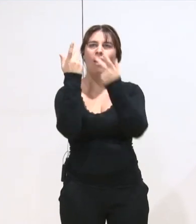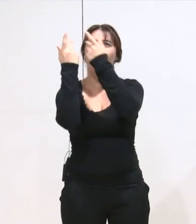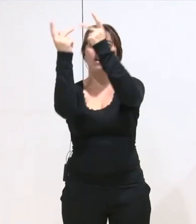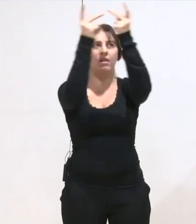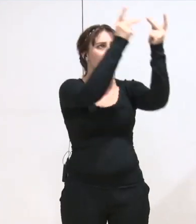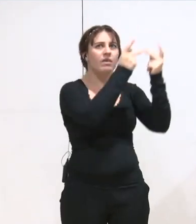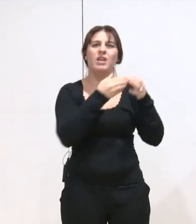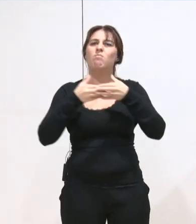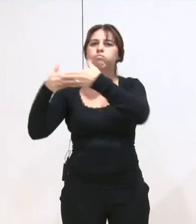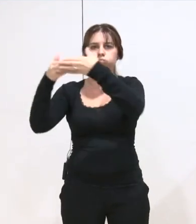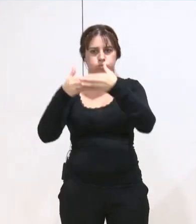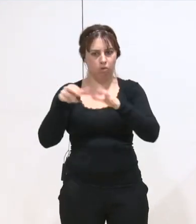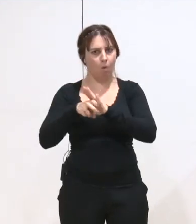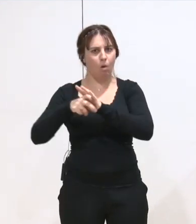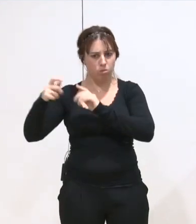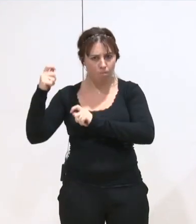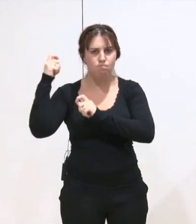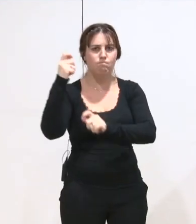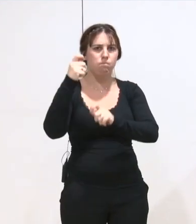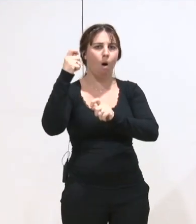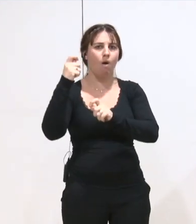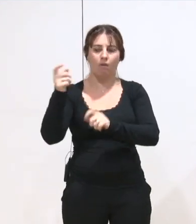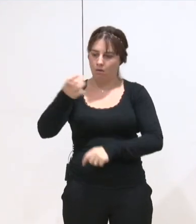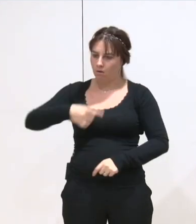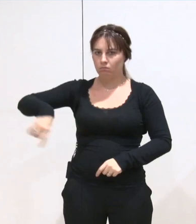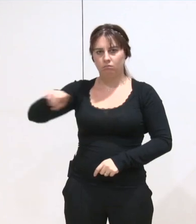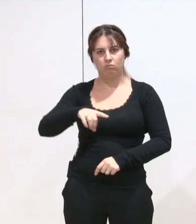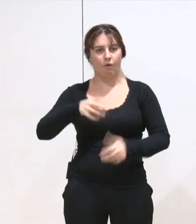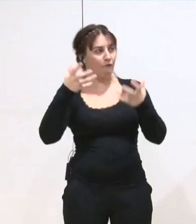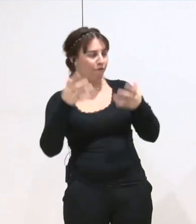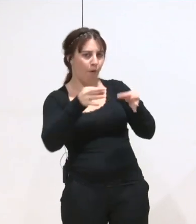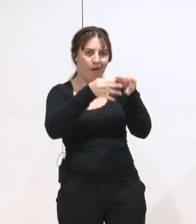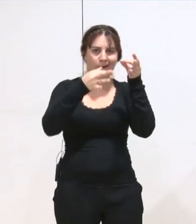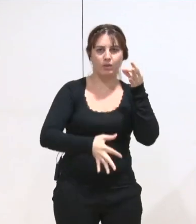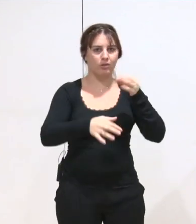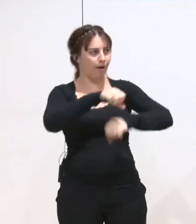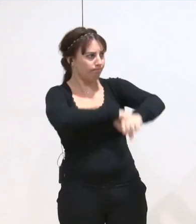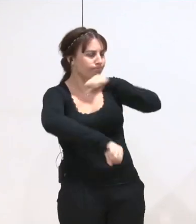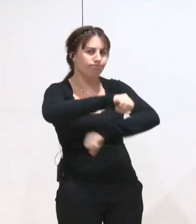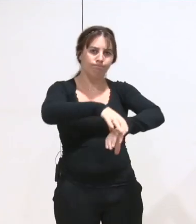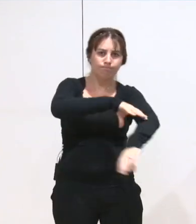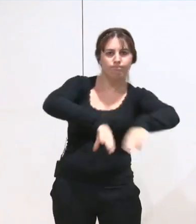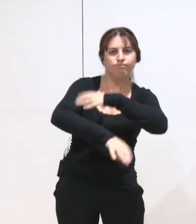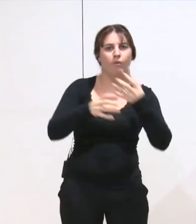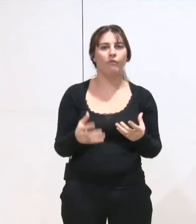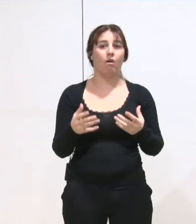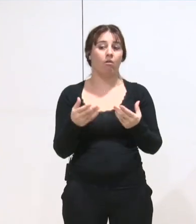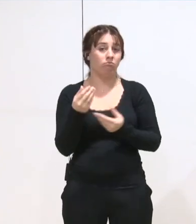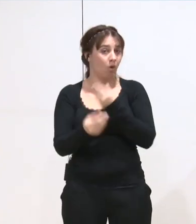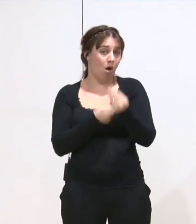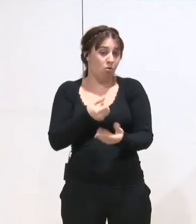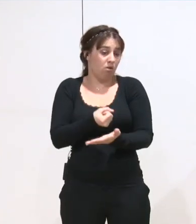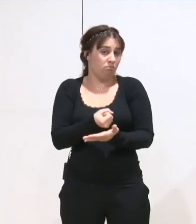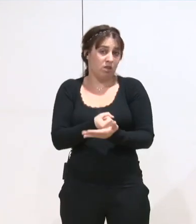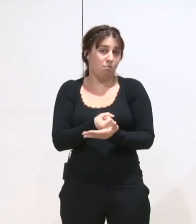villes, et qui sont en droit d'attendre une action déterminée et des résultats, à moins que la ville apaisée ne soit